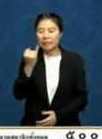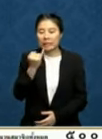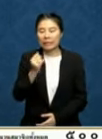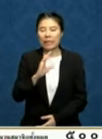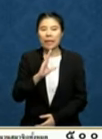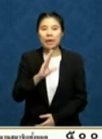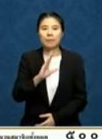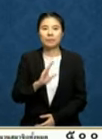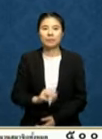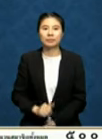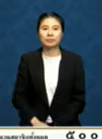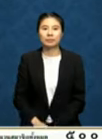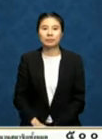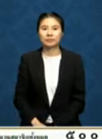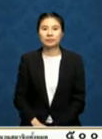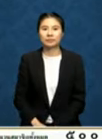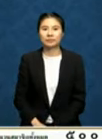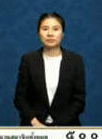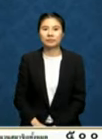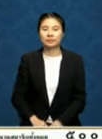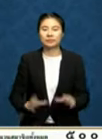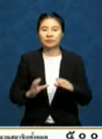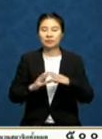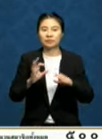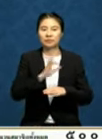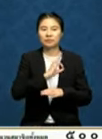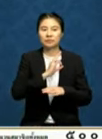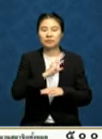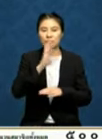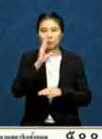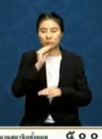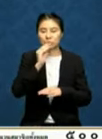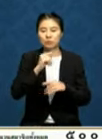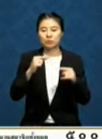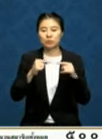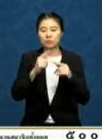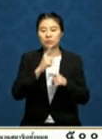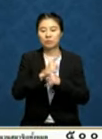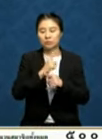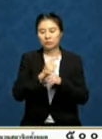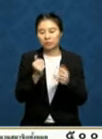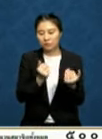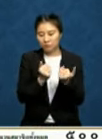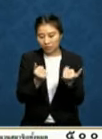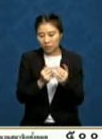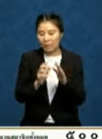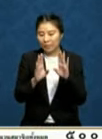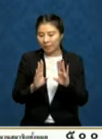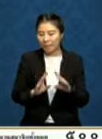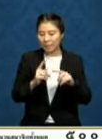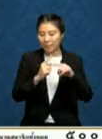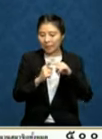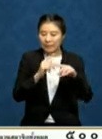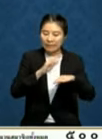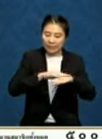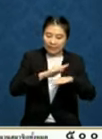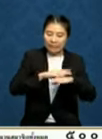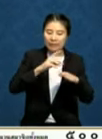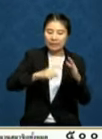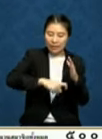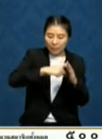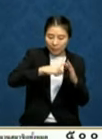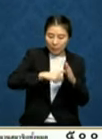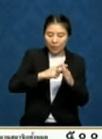ะที่เพื่อนสมาชิกพูดนะคะถึงการเลี้ยงลูกเชิงบวกนะคะเช่นเมื่อทำดีได้รางวัลตักเตือนด้วยเหตุผลนะ